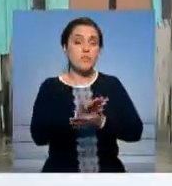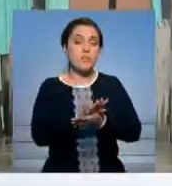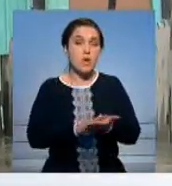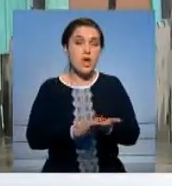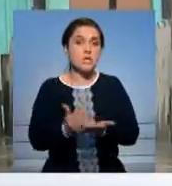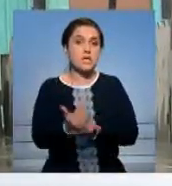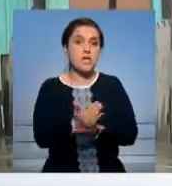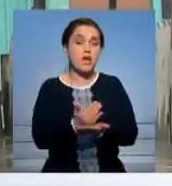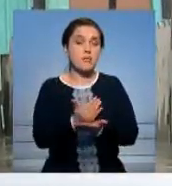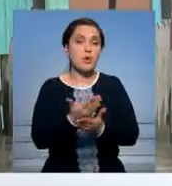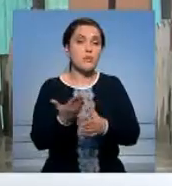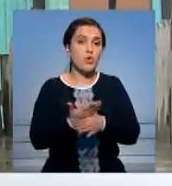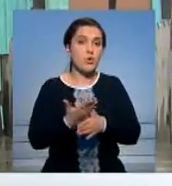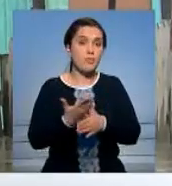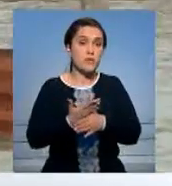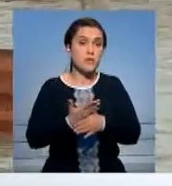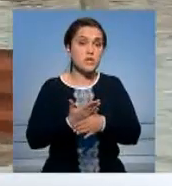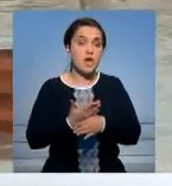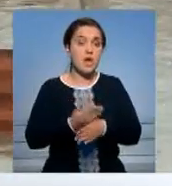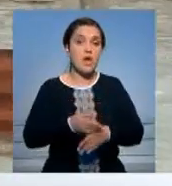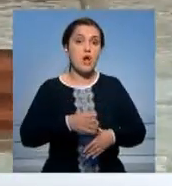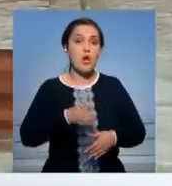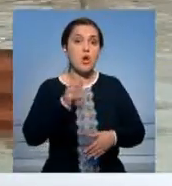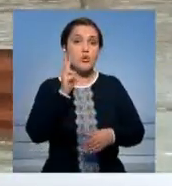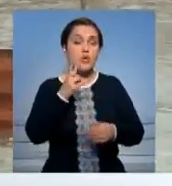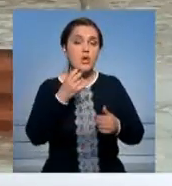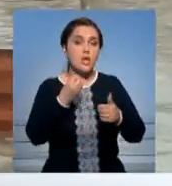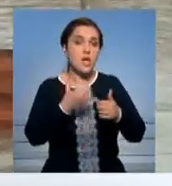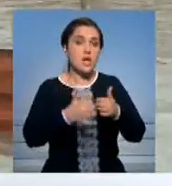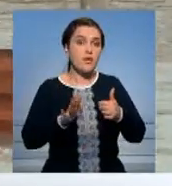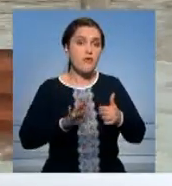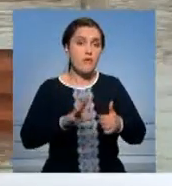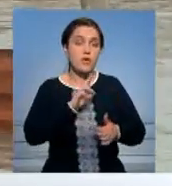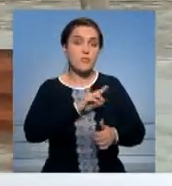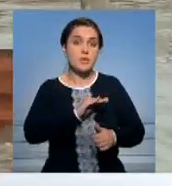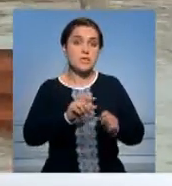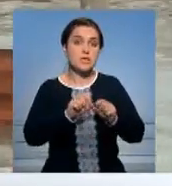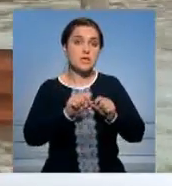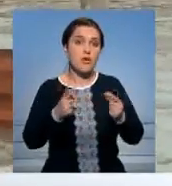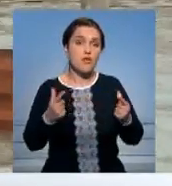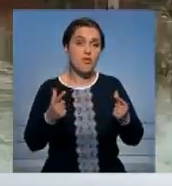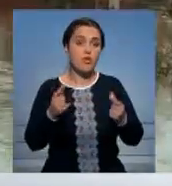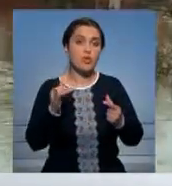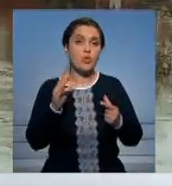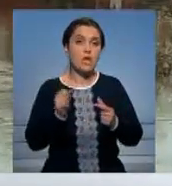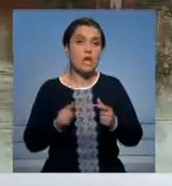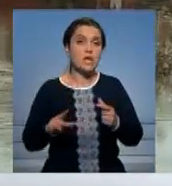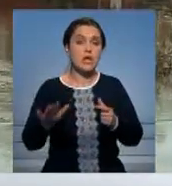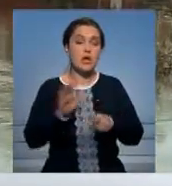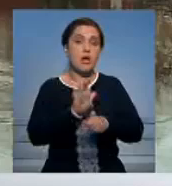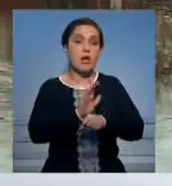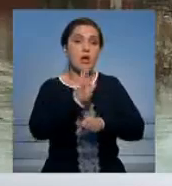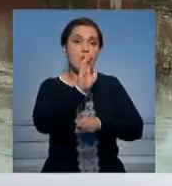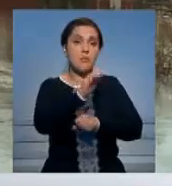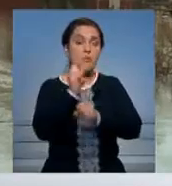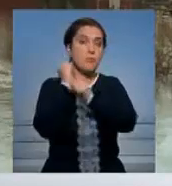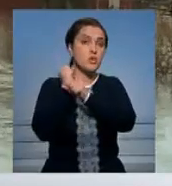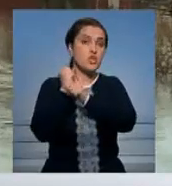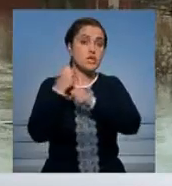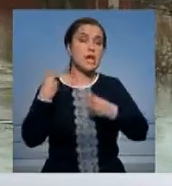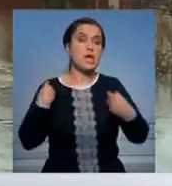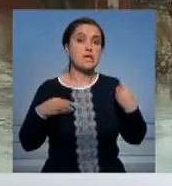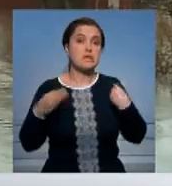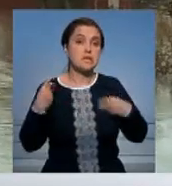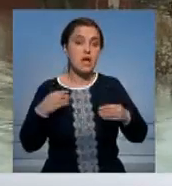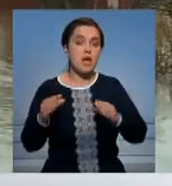регионе продолжают собирать гуманитарную помощь. Неравнодушные к беде работники детских садов и школ Уланского района отправили в Зряновский район мешки с одеждой,